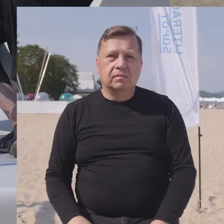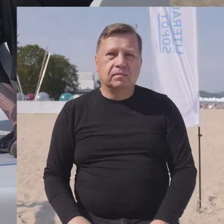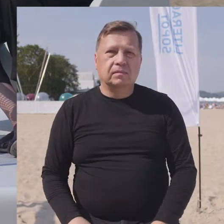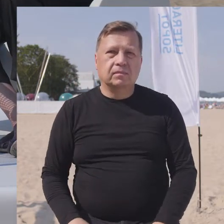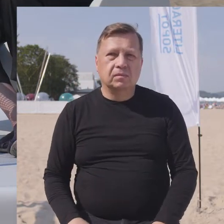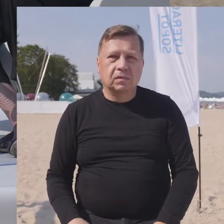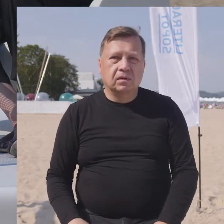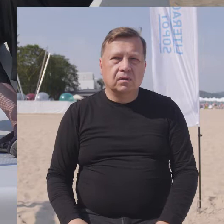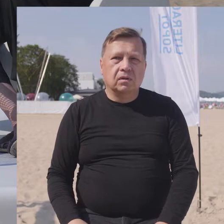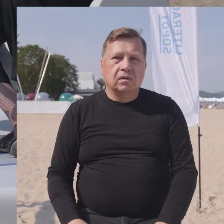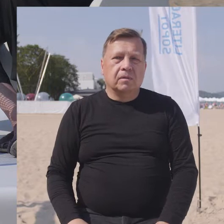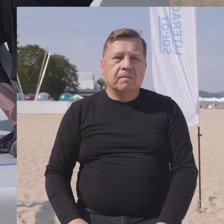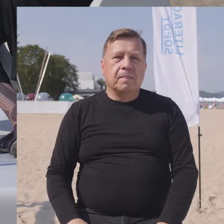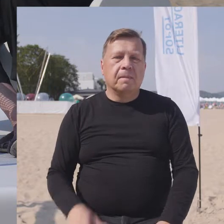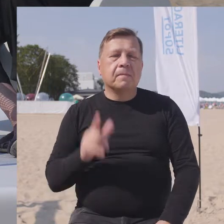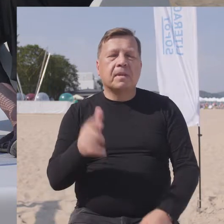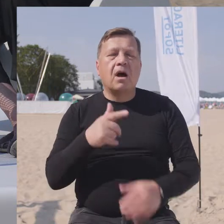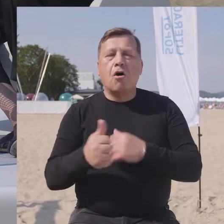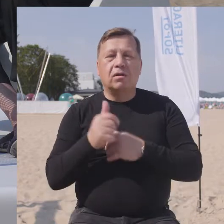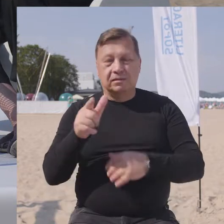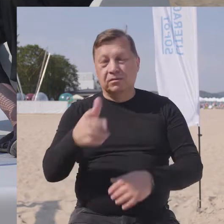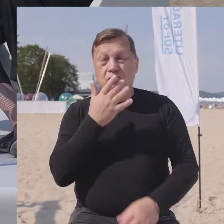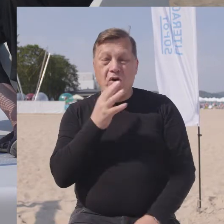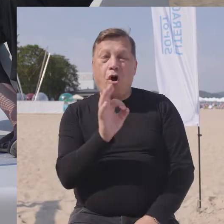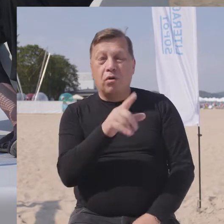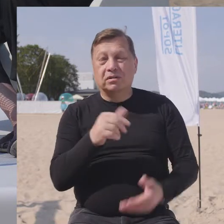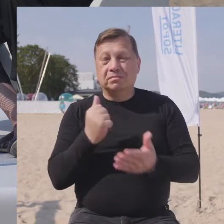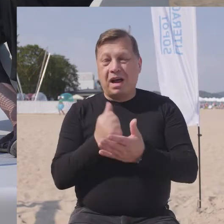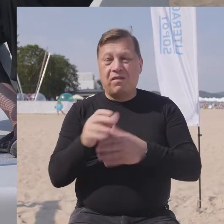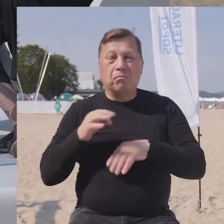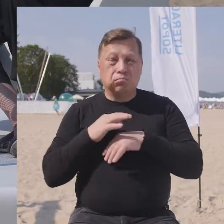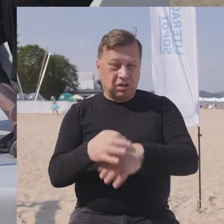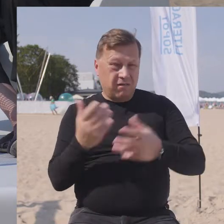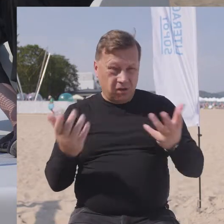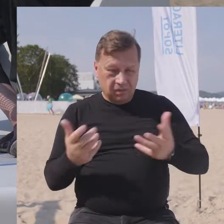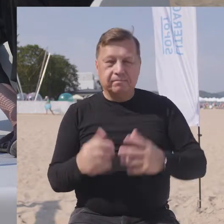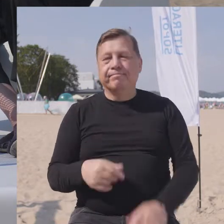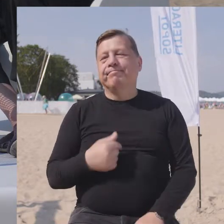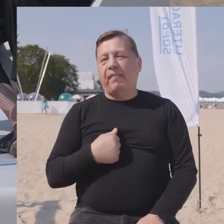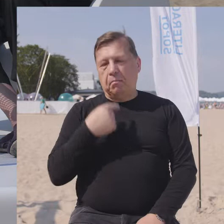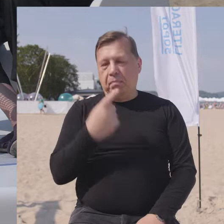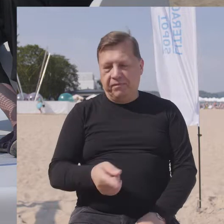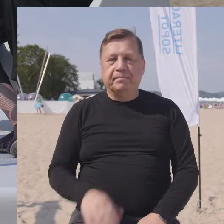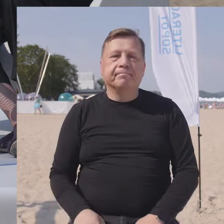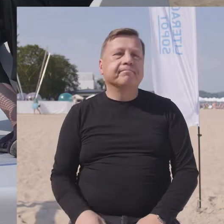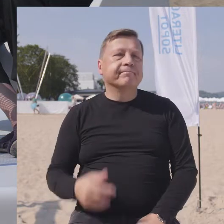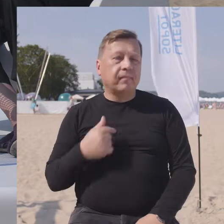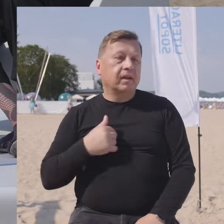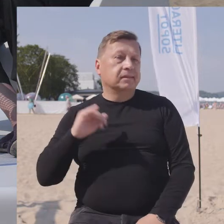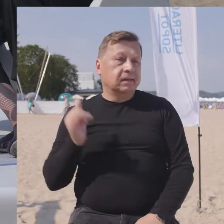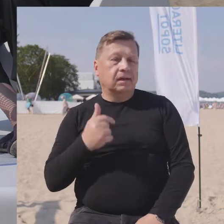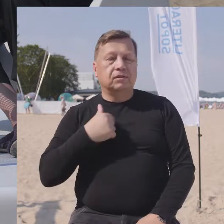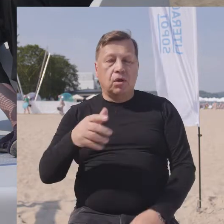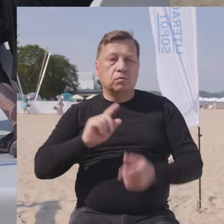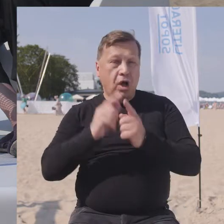o to przewodnictwo, o którym wspomniałeś, zawsze mam to szczęście, że na moich